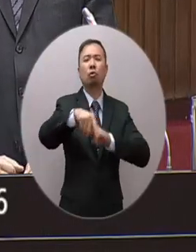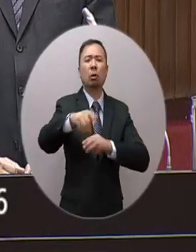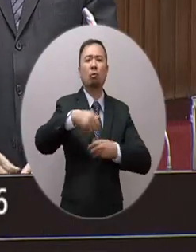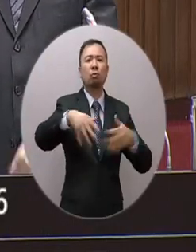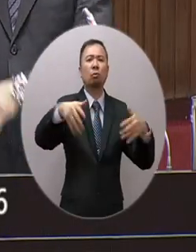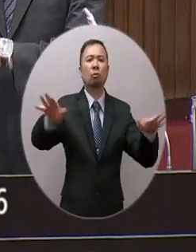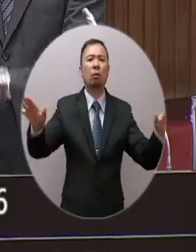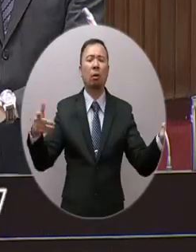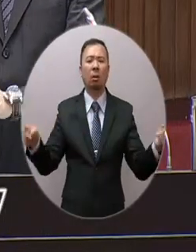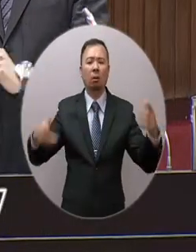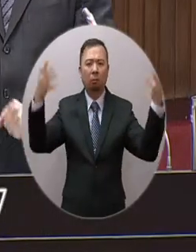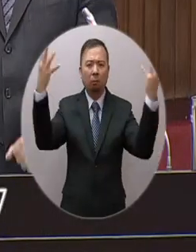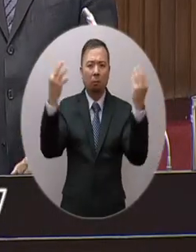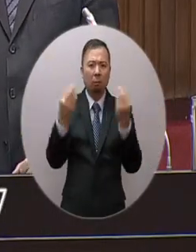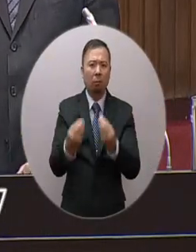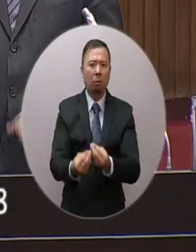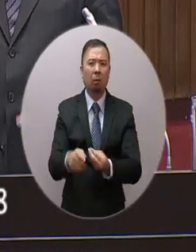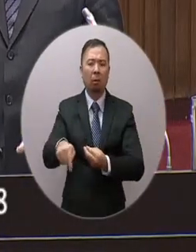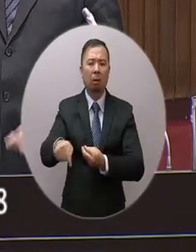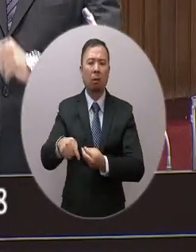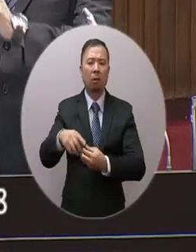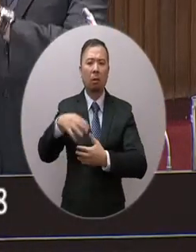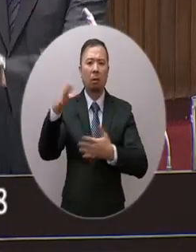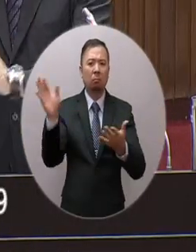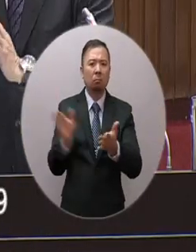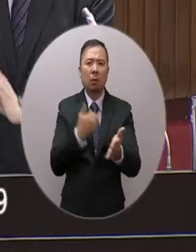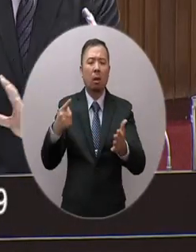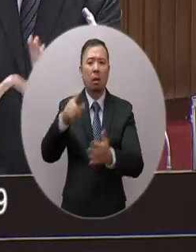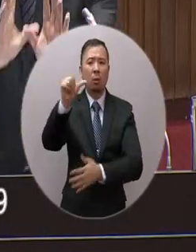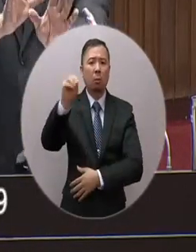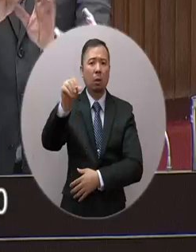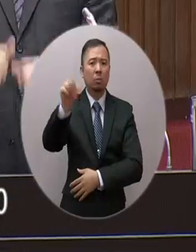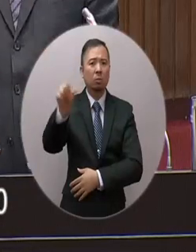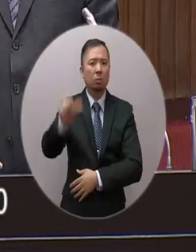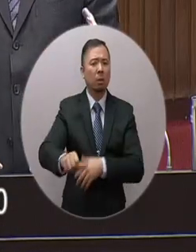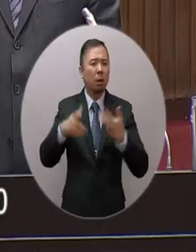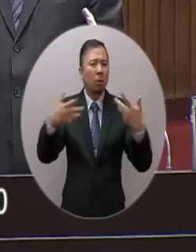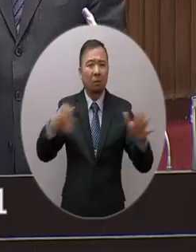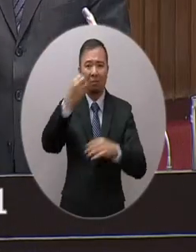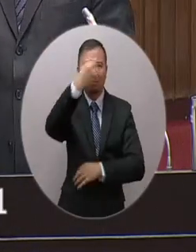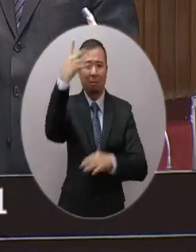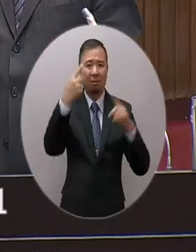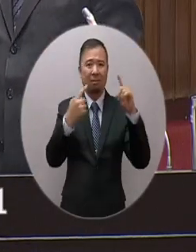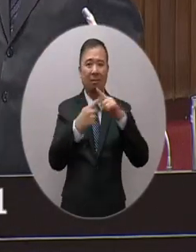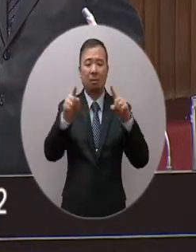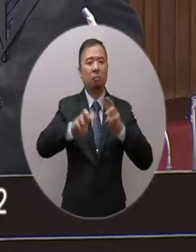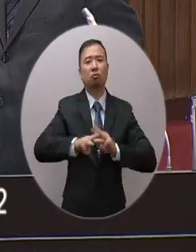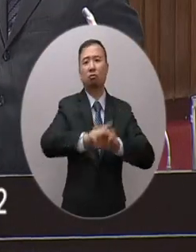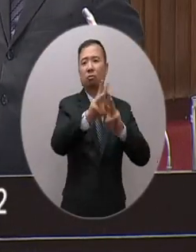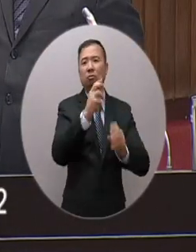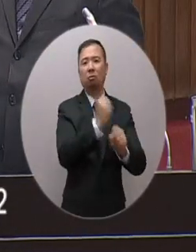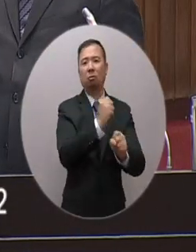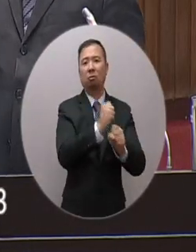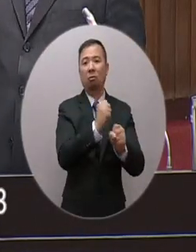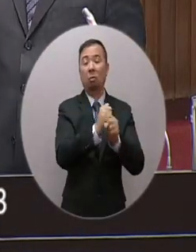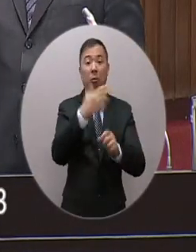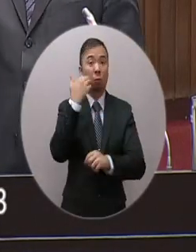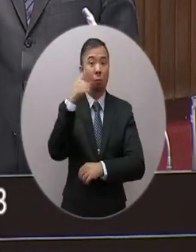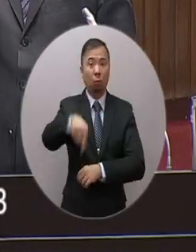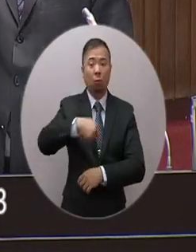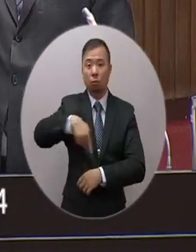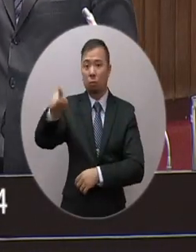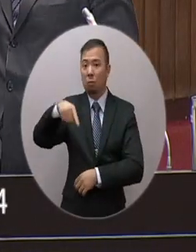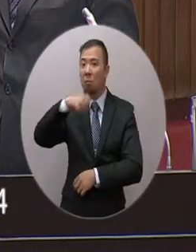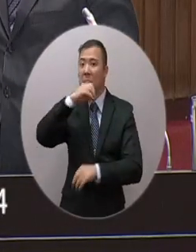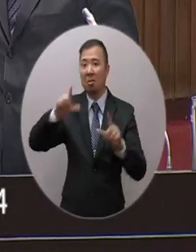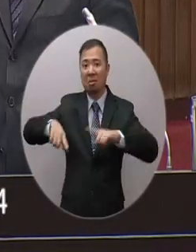呢，是我们屏东人没人敢生，甚至于大家少年的都出外，所以你如果回到那在我的枕头在看，每